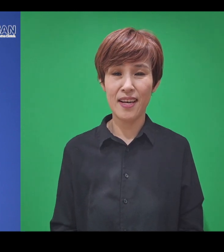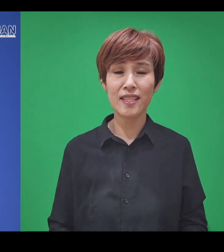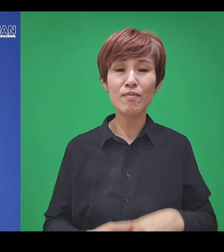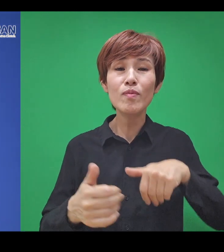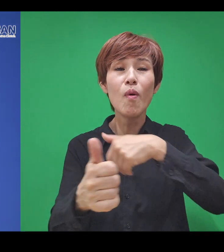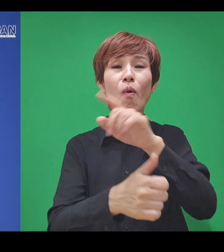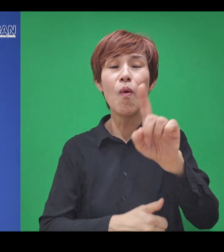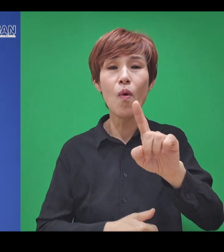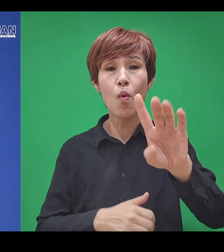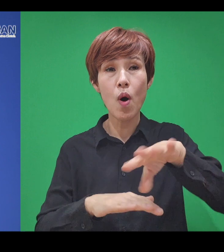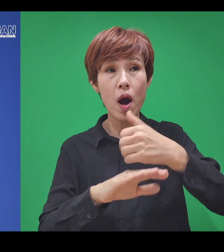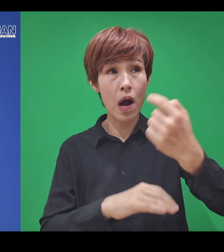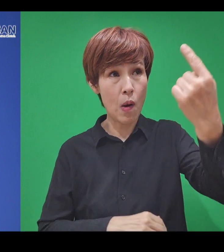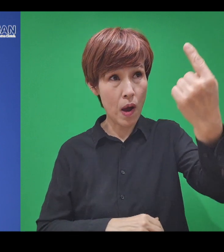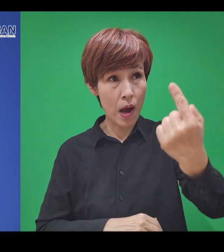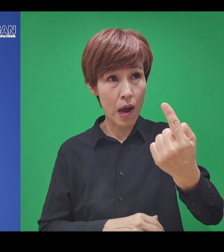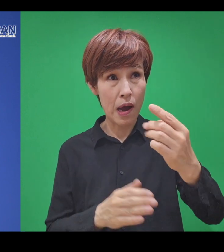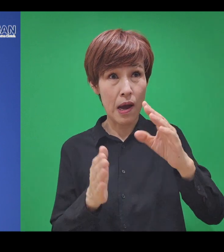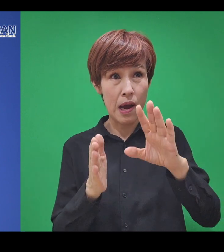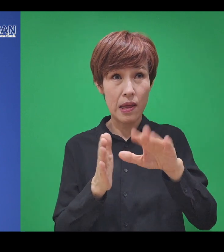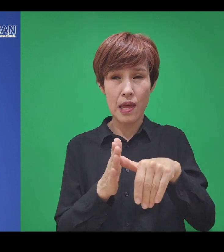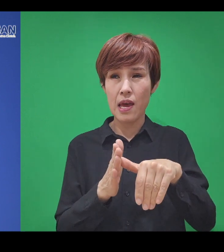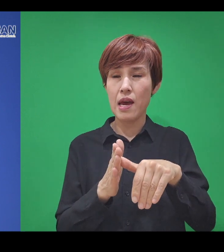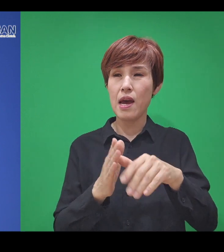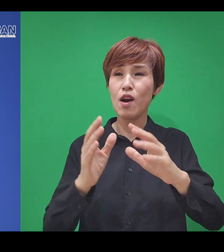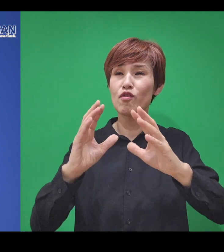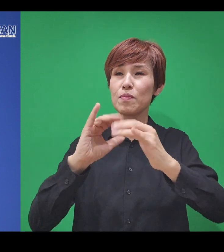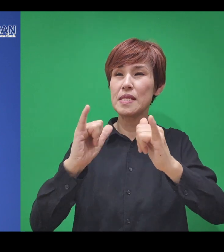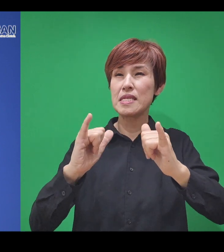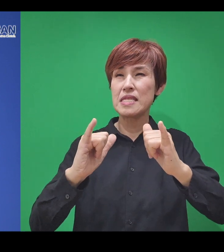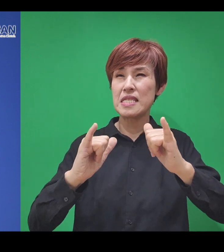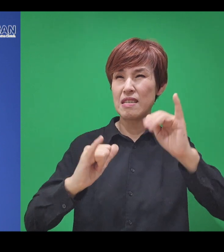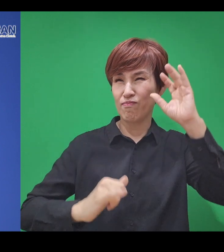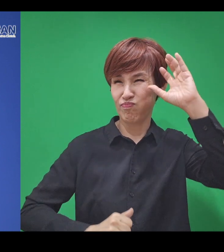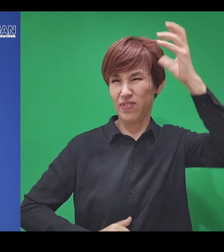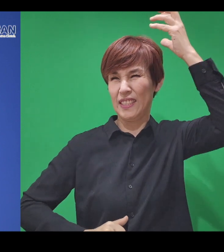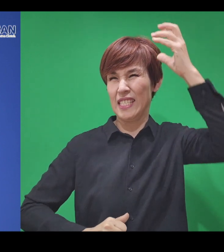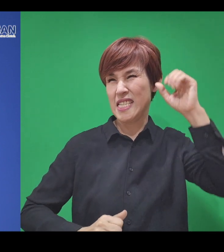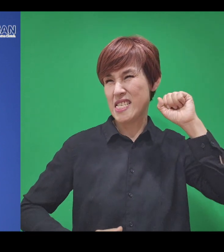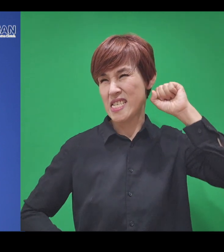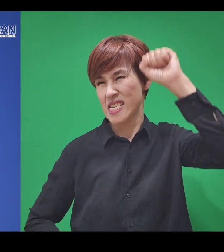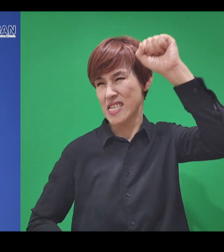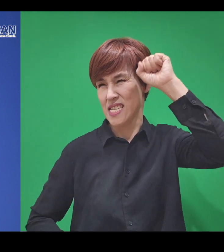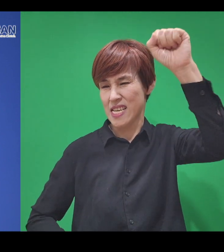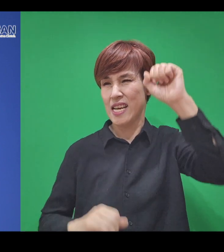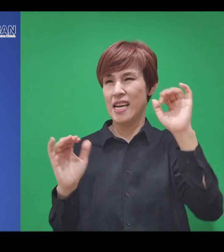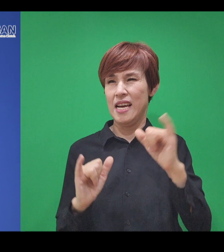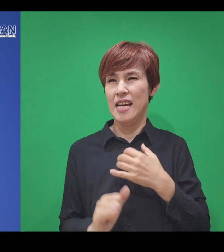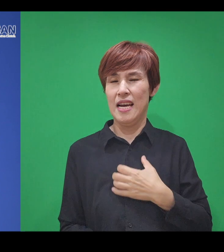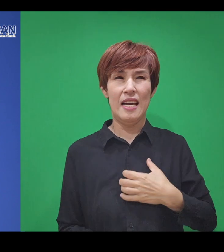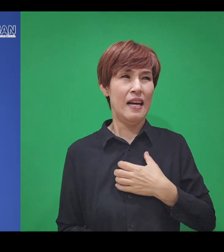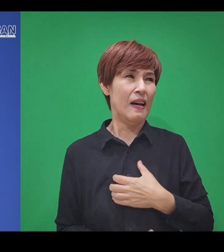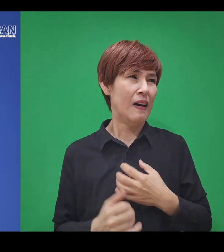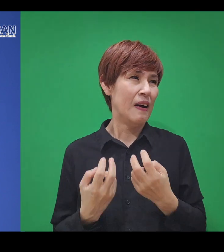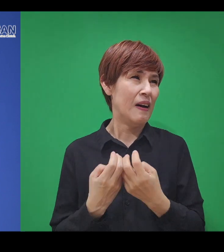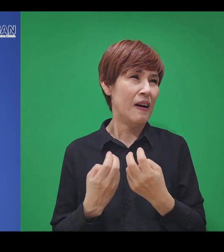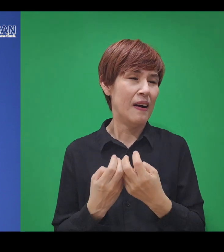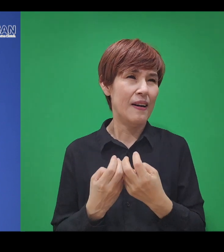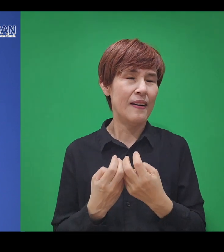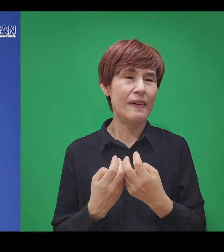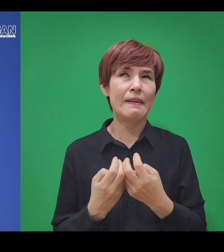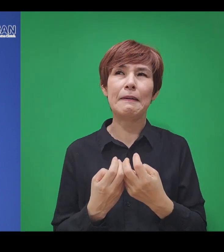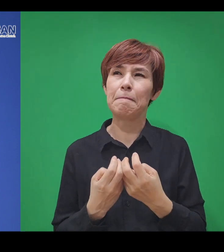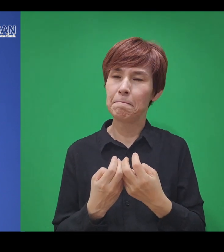보니까 황제가 올 때 큰 밀란이 일어나게 생긴 거예요. 그러니까 이 교활했던 사람은 한